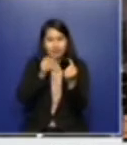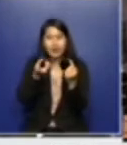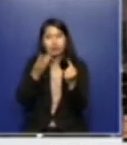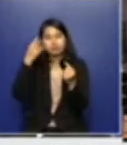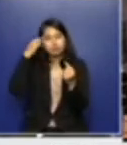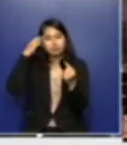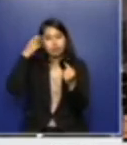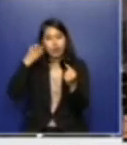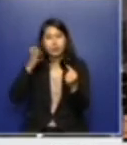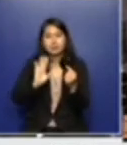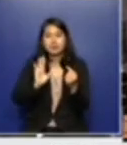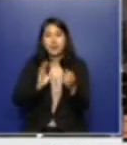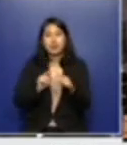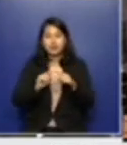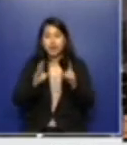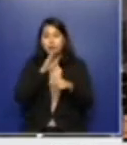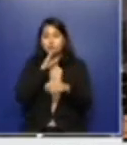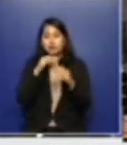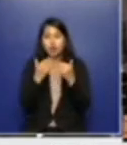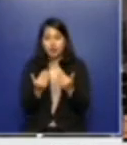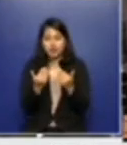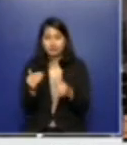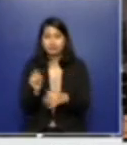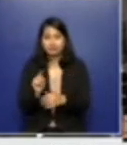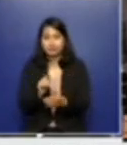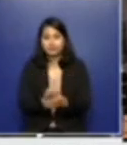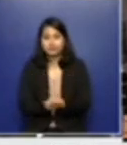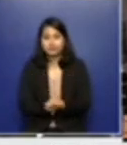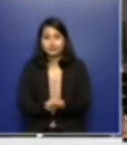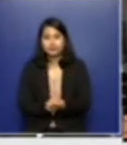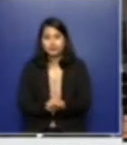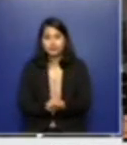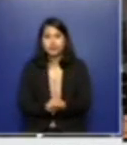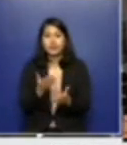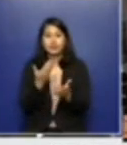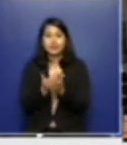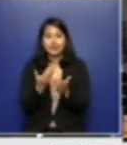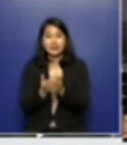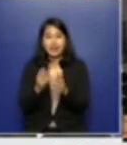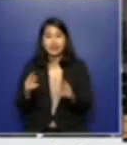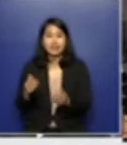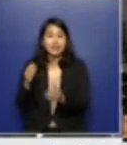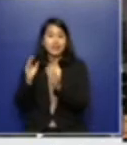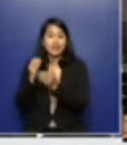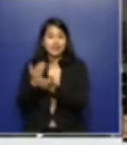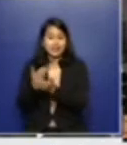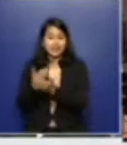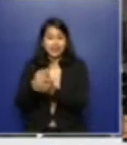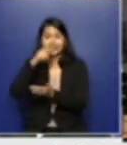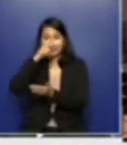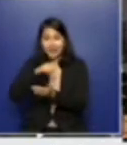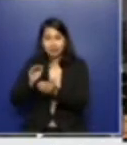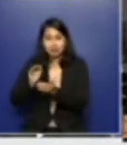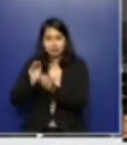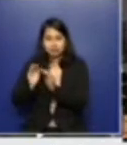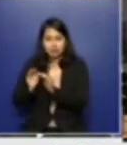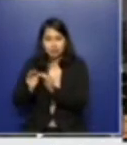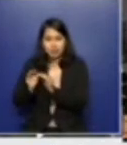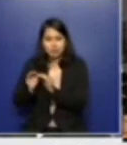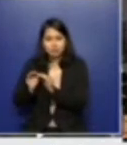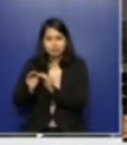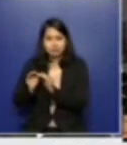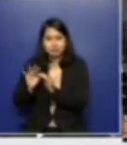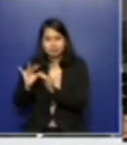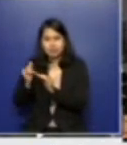มากนะคะแต่ว่าในตอนนี้สถานการณ์ภาวะเงินคงคลังของประเทศค่ะมีความตึงตัวเป็นอย่างมากนั่นเป็นเพราะว่